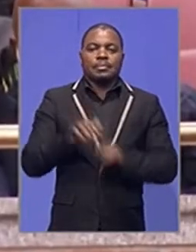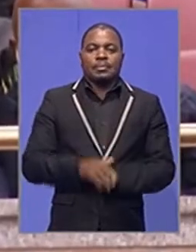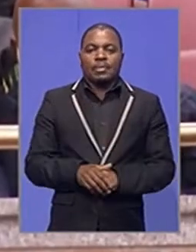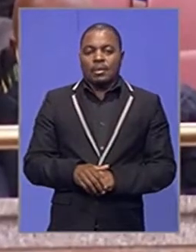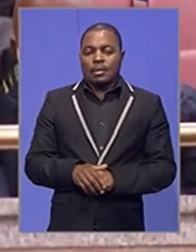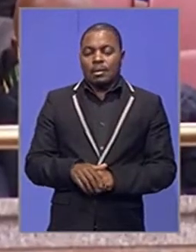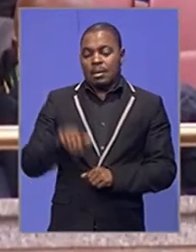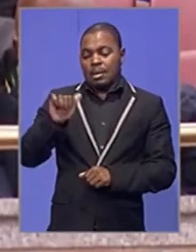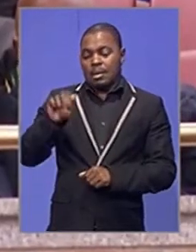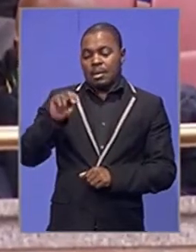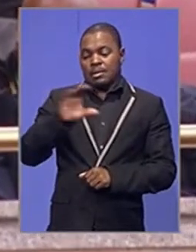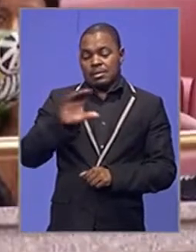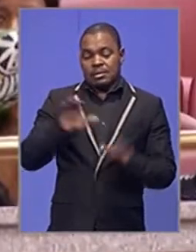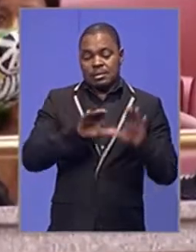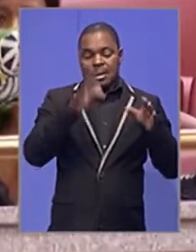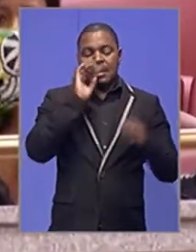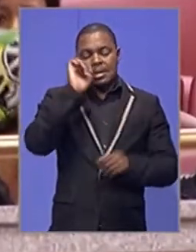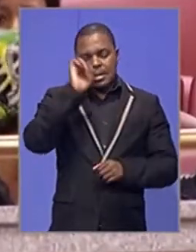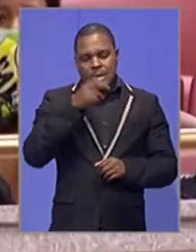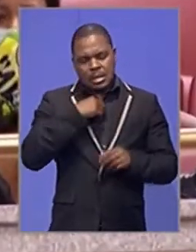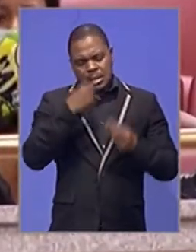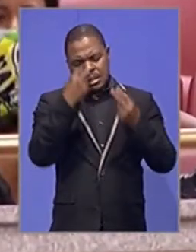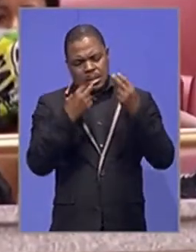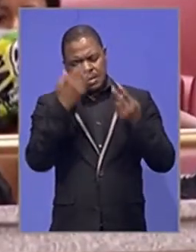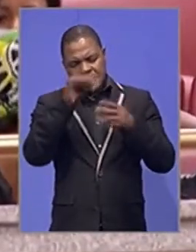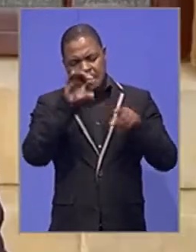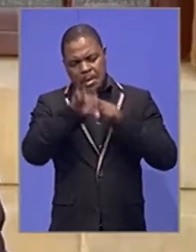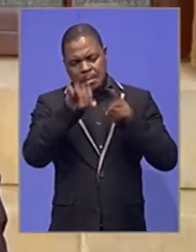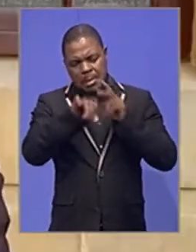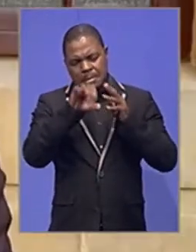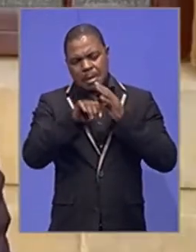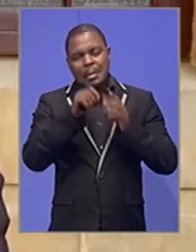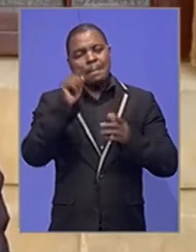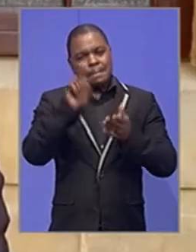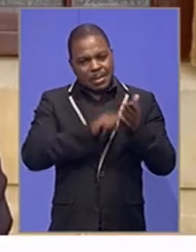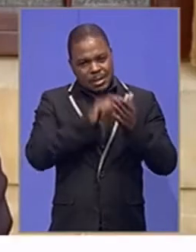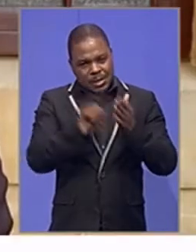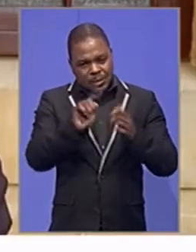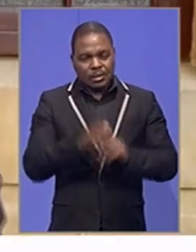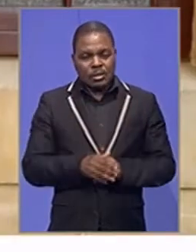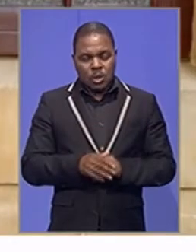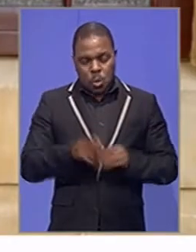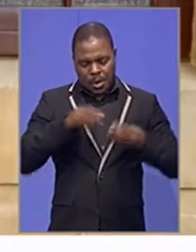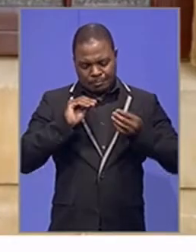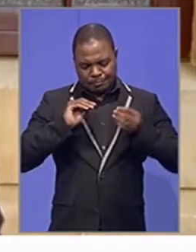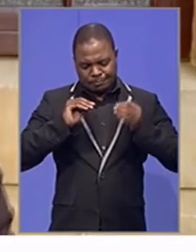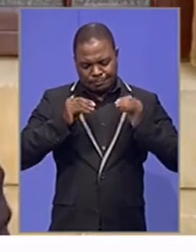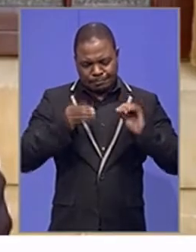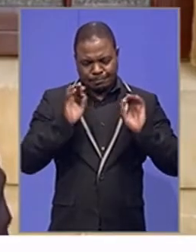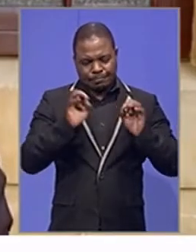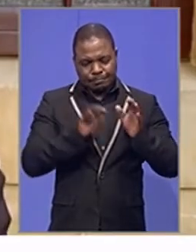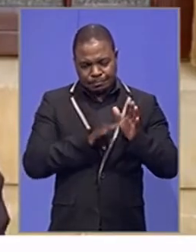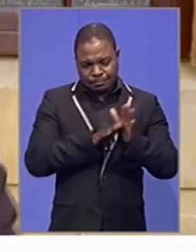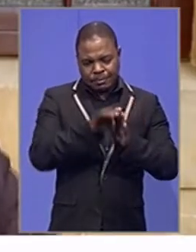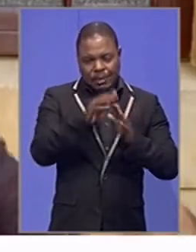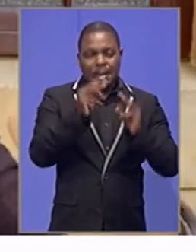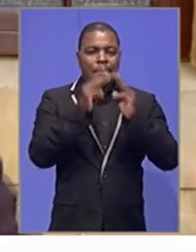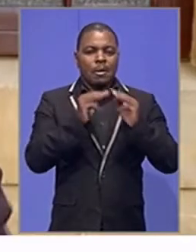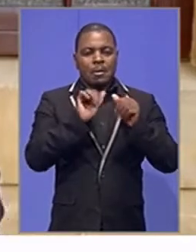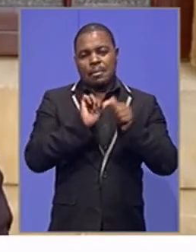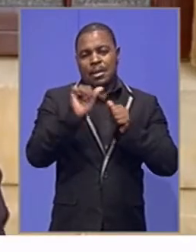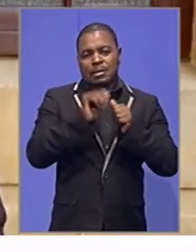ANC ya re e ipone diphoso. Re batla go lokisa go tseo kaofela ga tsona go etsa bonnete ba gore re haha Mangaung e betere